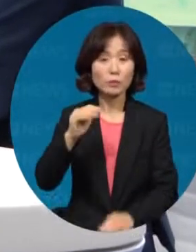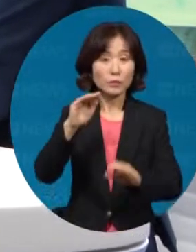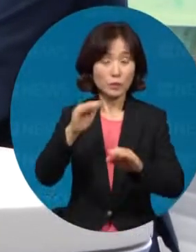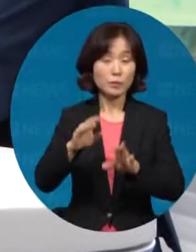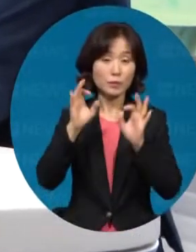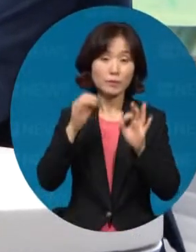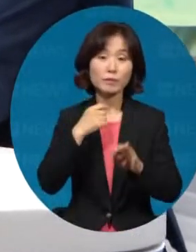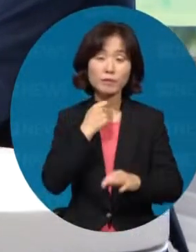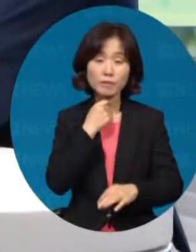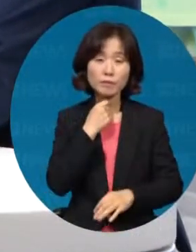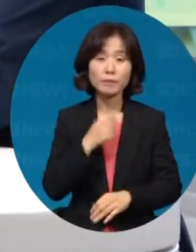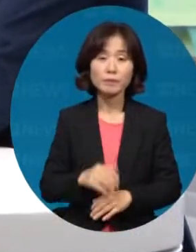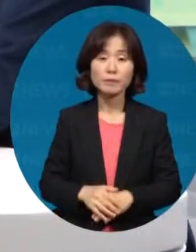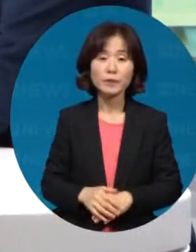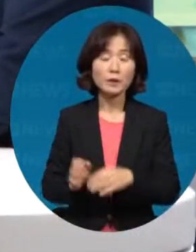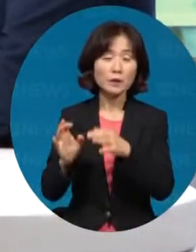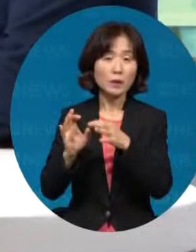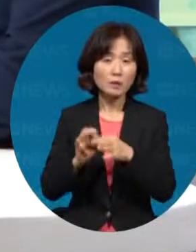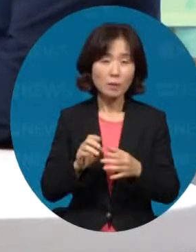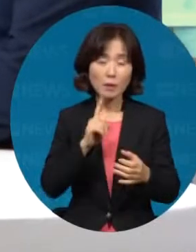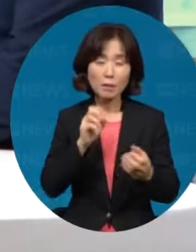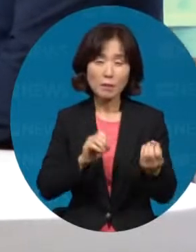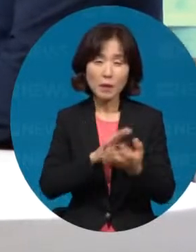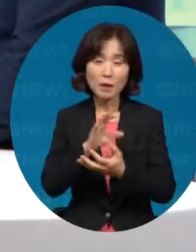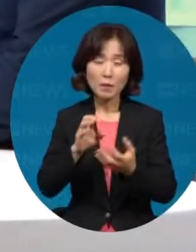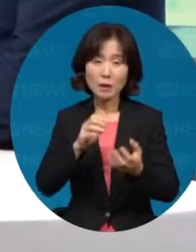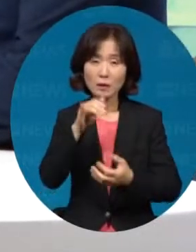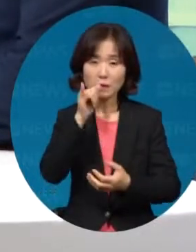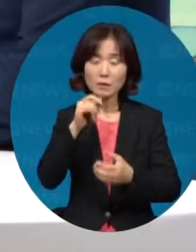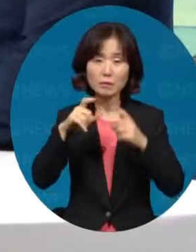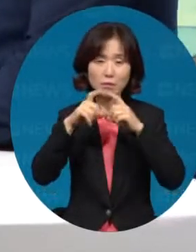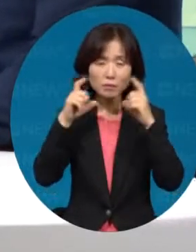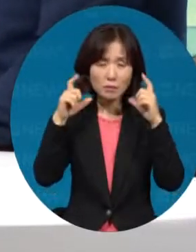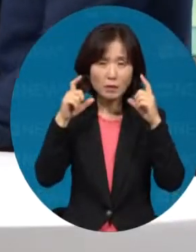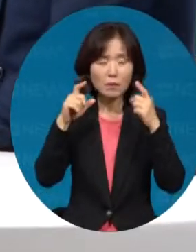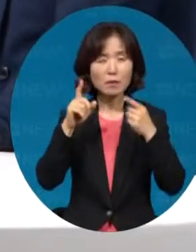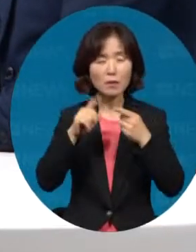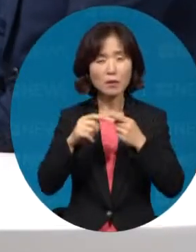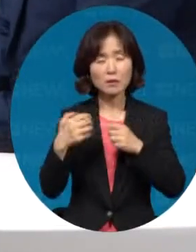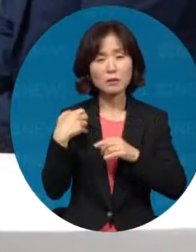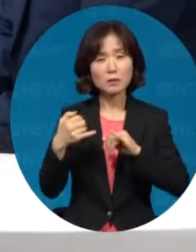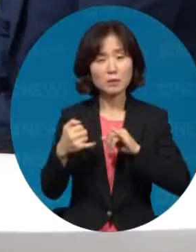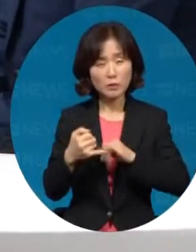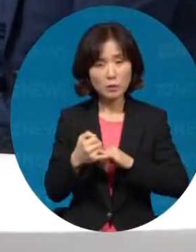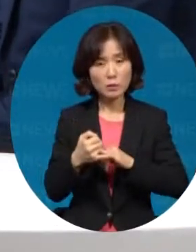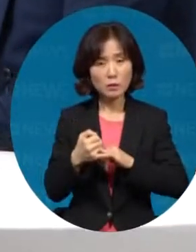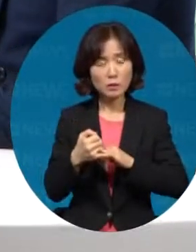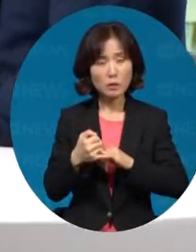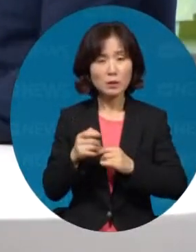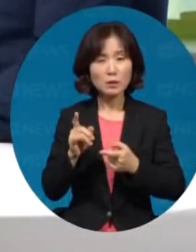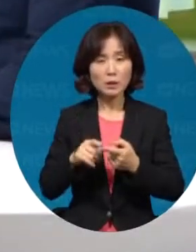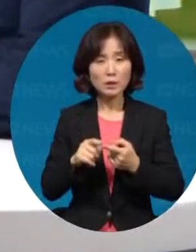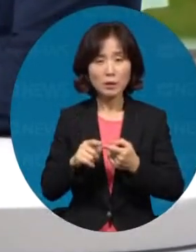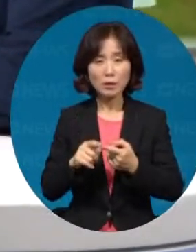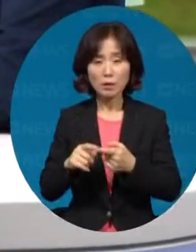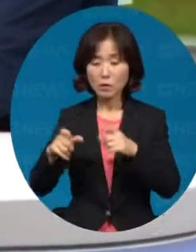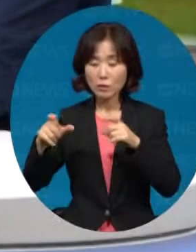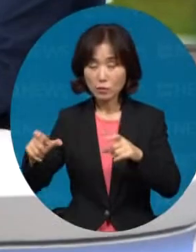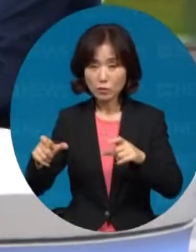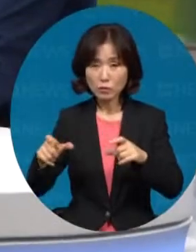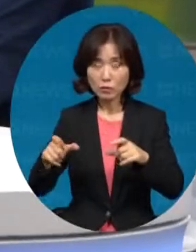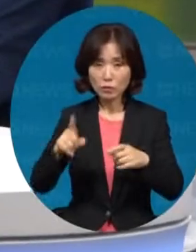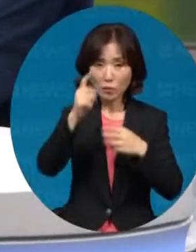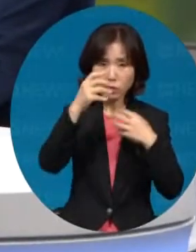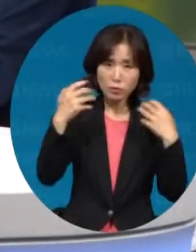한번 보죠 어연 2호 계속 논란이 되고 있는 마스크 착용 의무화 조치 이번엔 또 주아 정보가 법원에 그런 결정들이 가